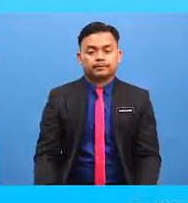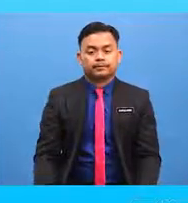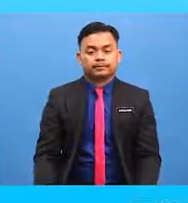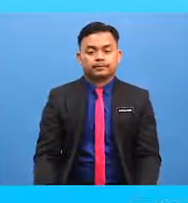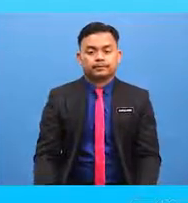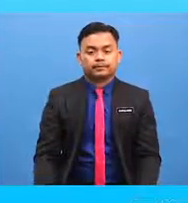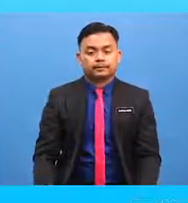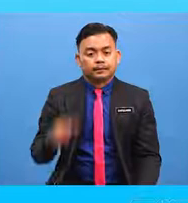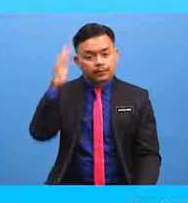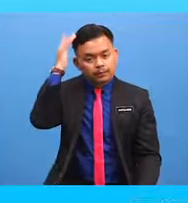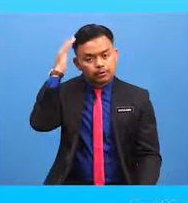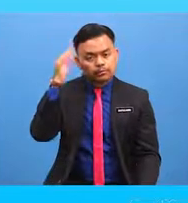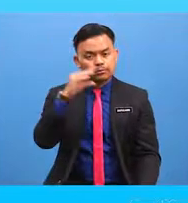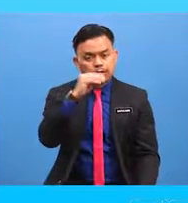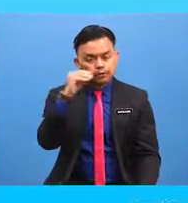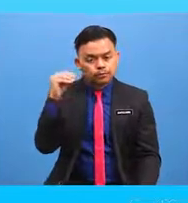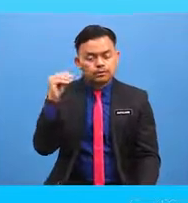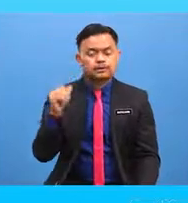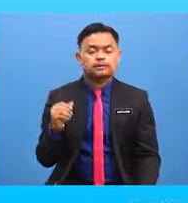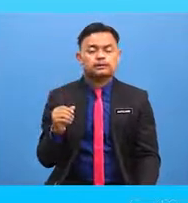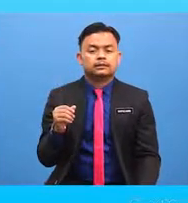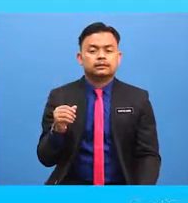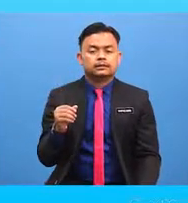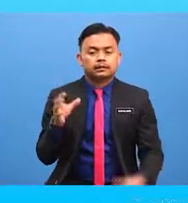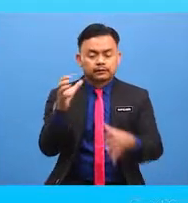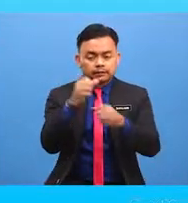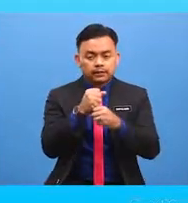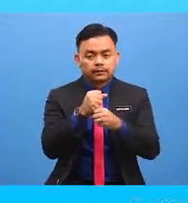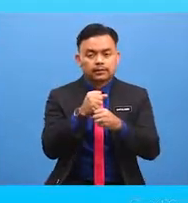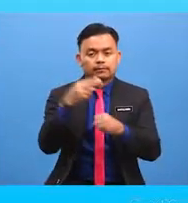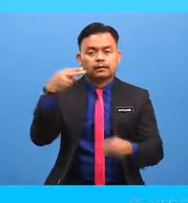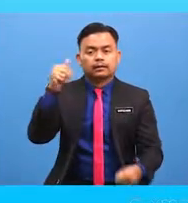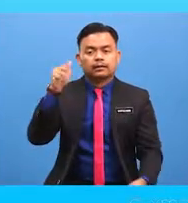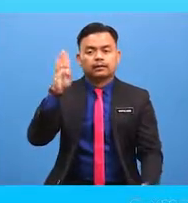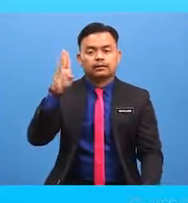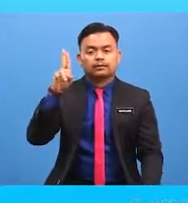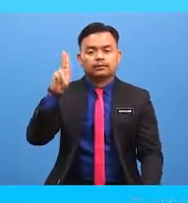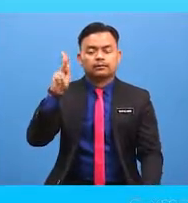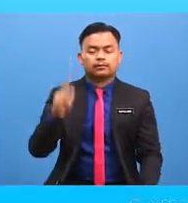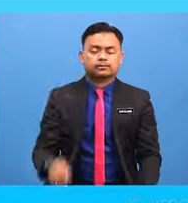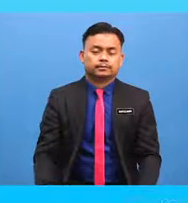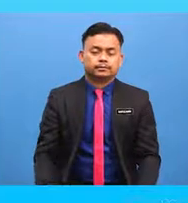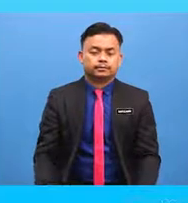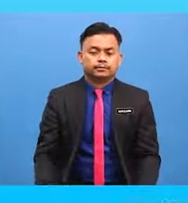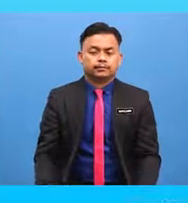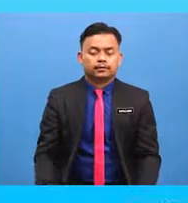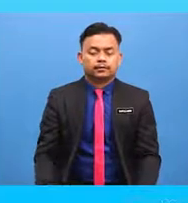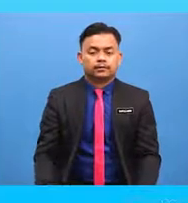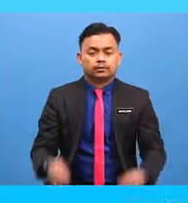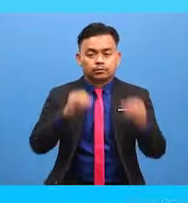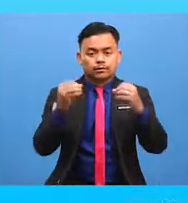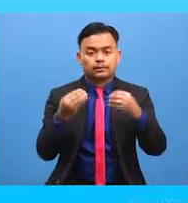habuk daripada masuk ke dalam paru-paru. Setelah udara masuk, ia akan mengalir ke